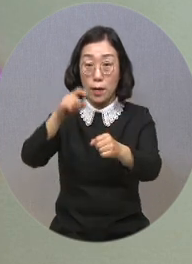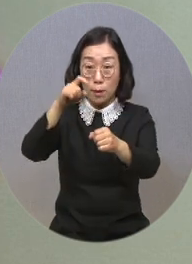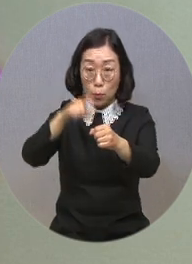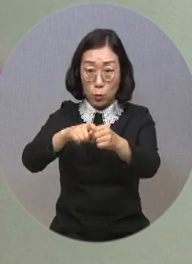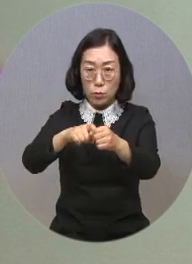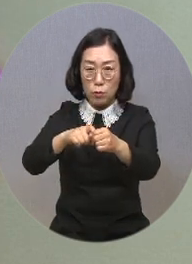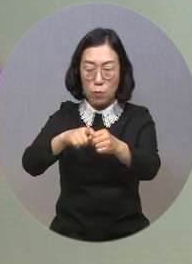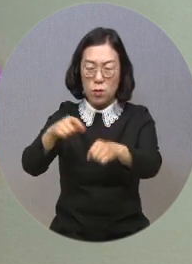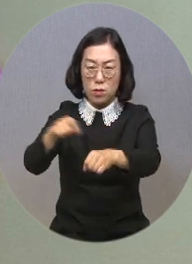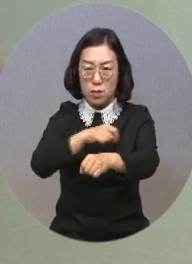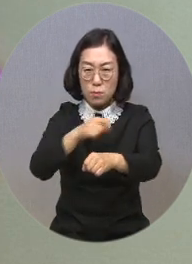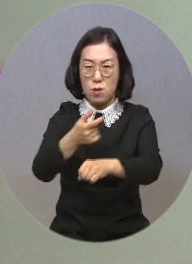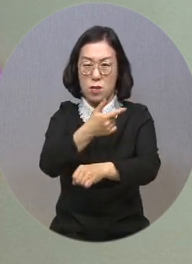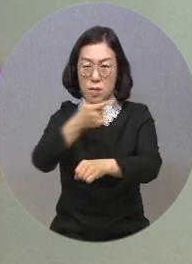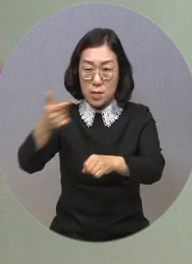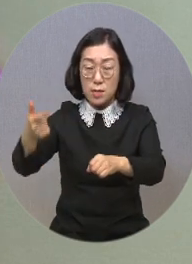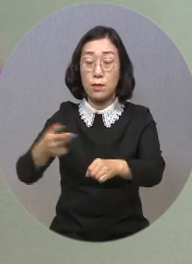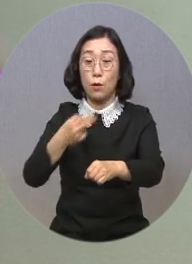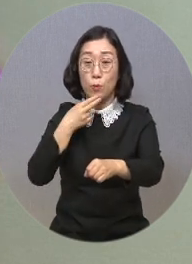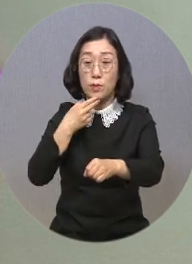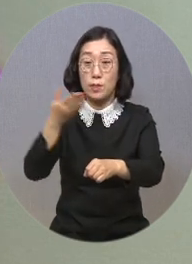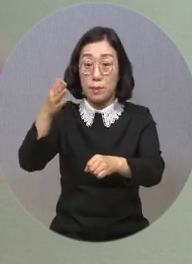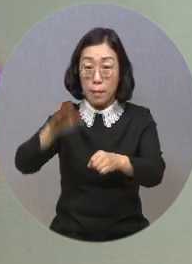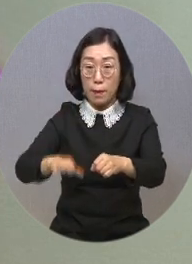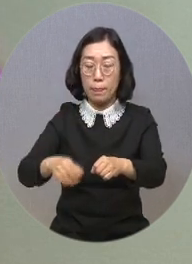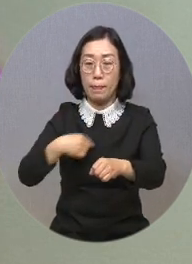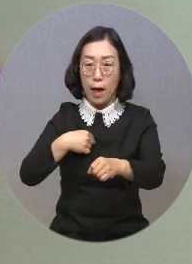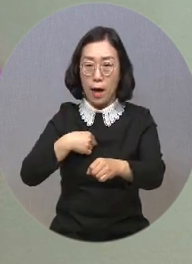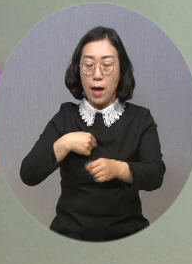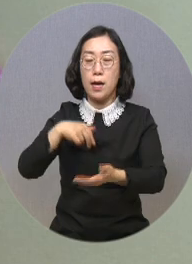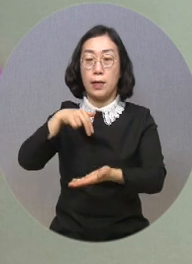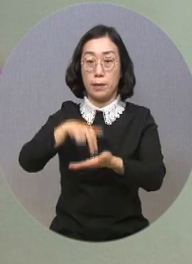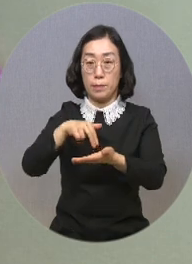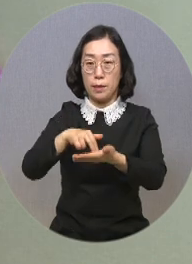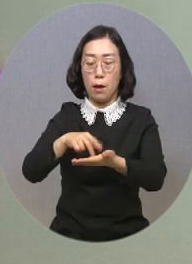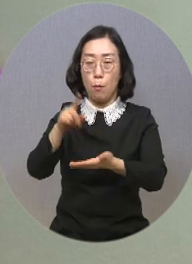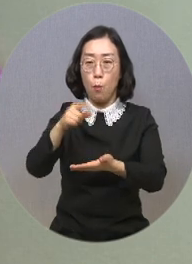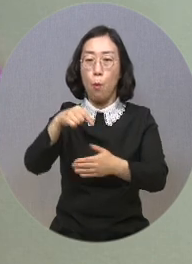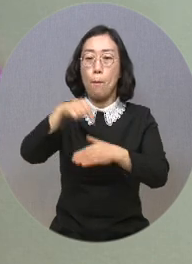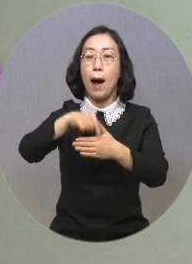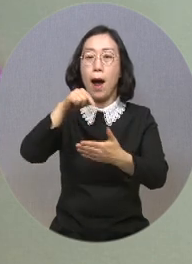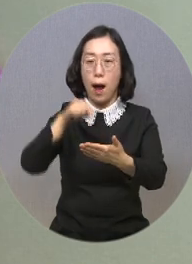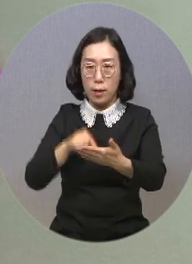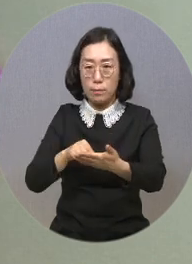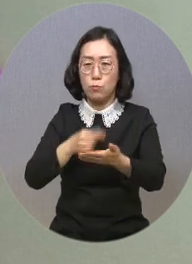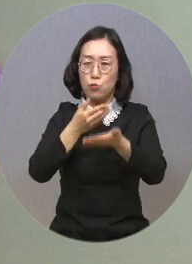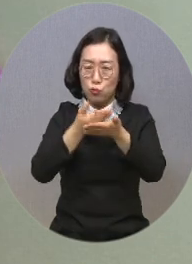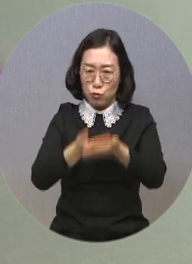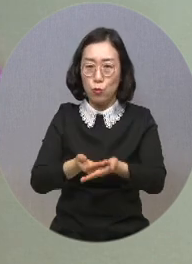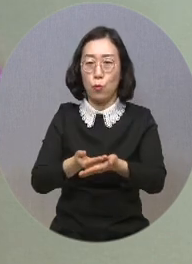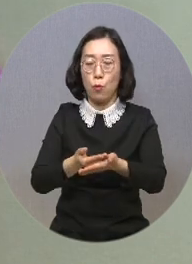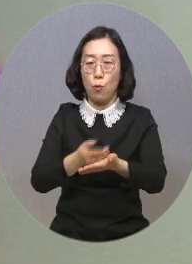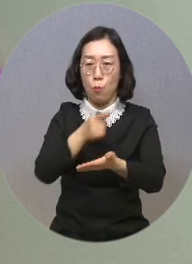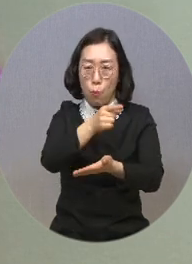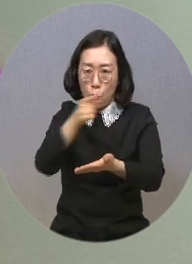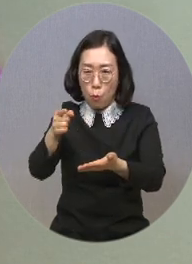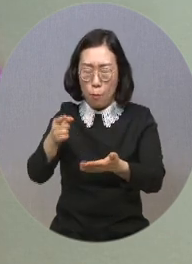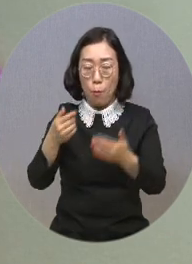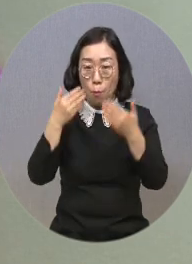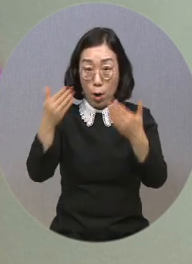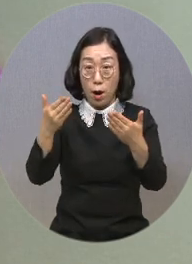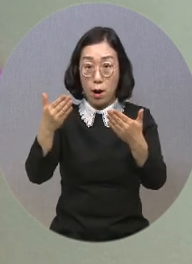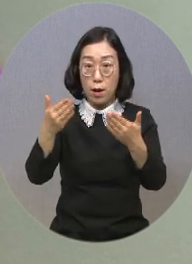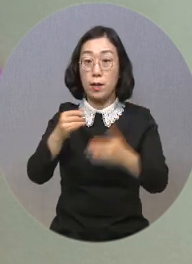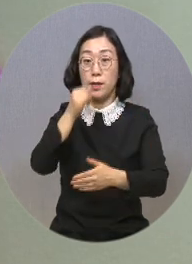계획은 없습니다. 단지 봉사인으로서 무엇을 해야 되는지 어떤 마음으로 해야 되는지 이것만큼은 확고히 서 있기